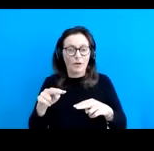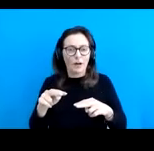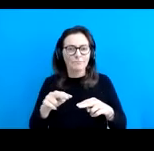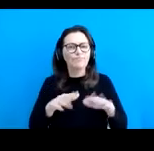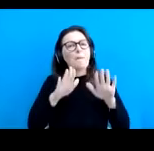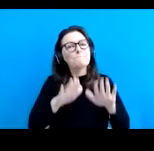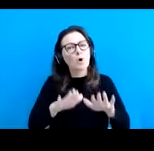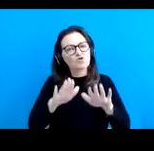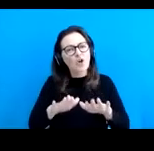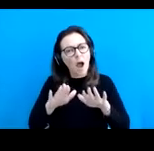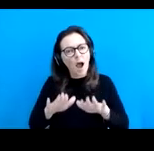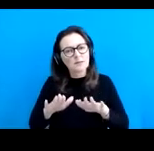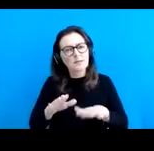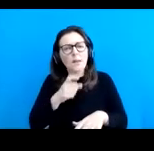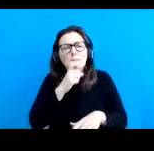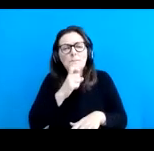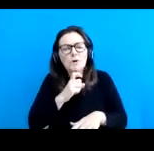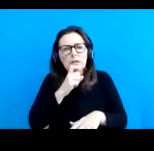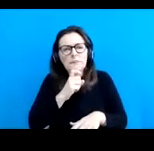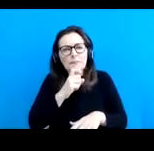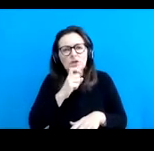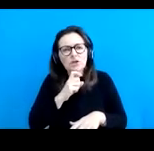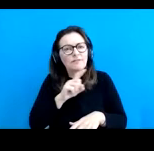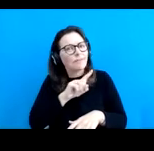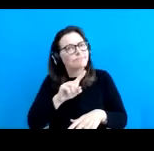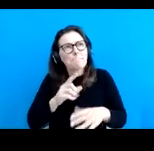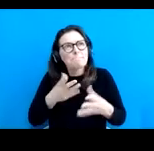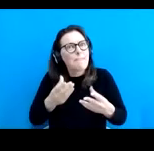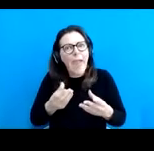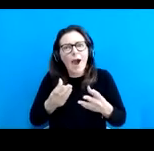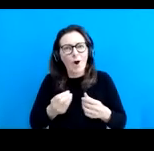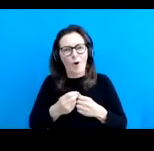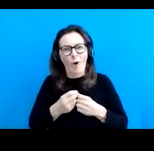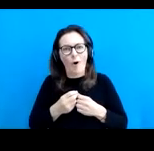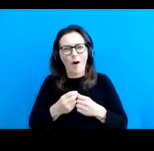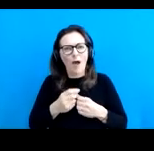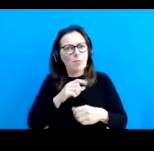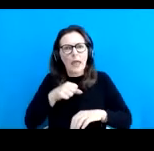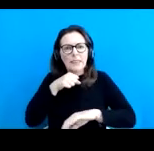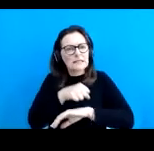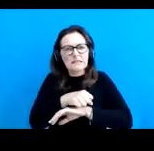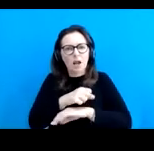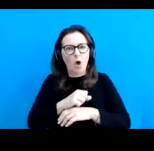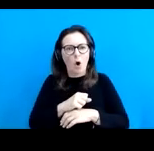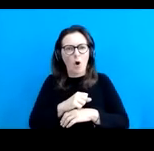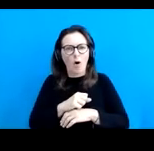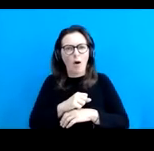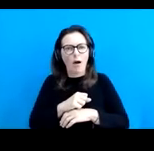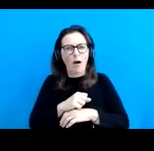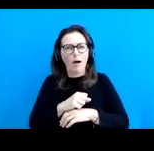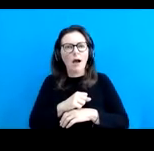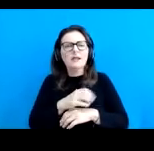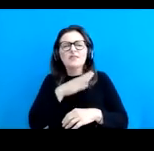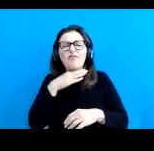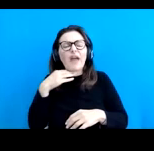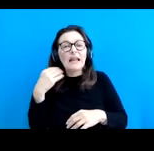Počasi, potrpežljivo in mehko. Nikakor ne s silo. In predvsem z